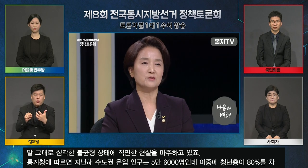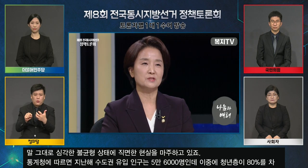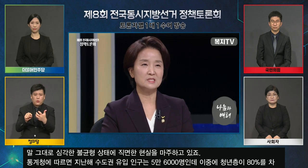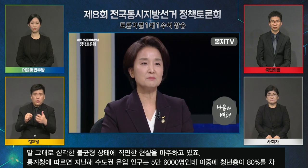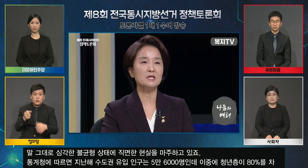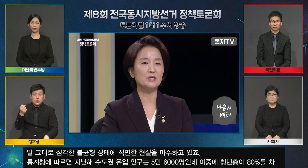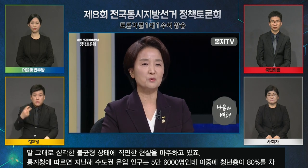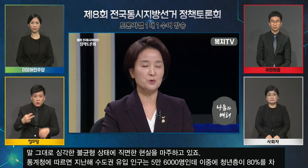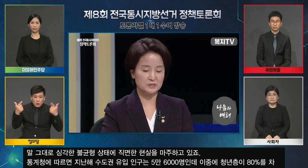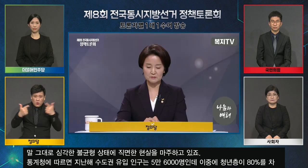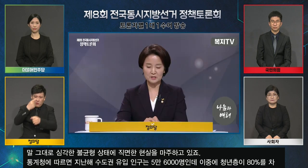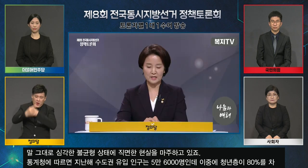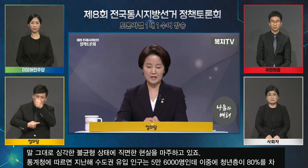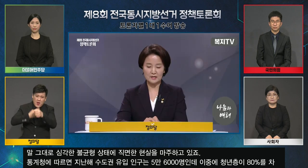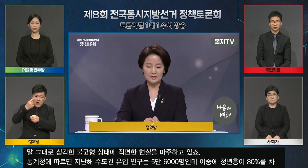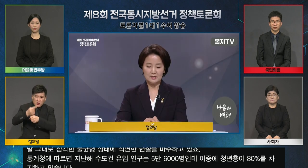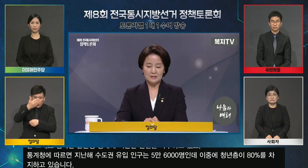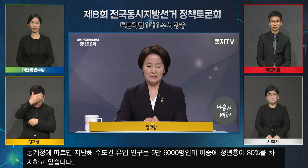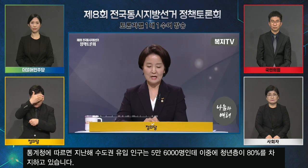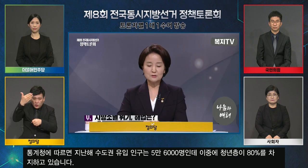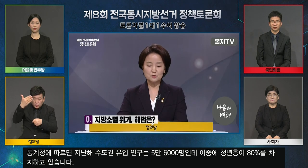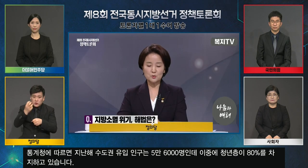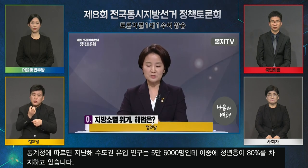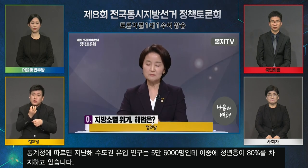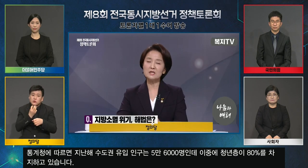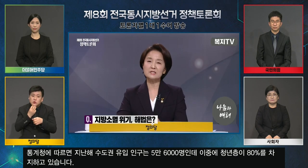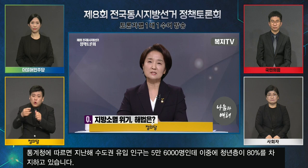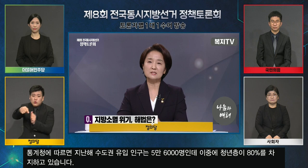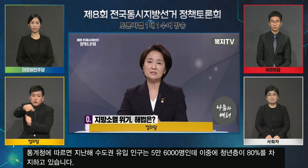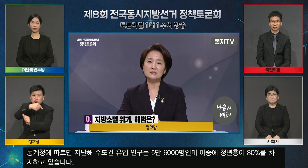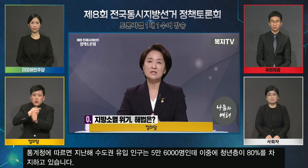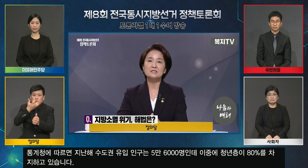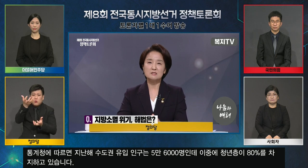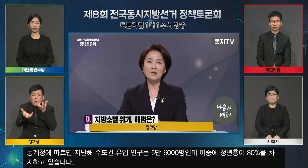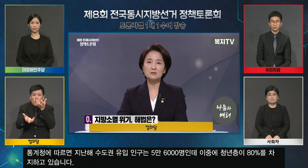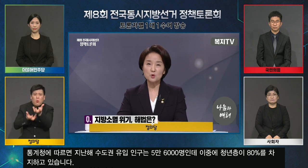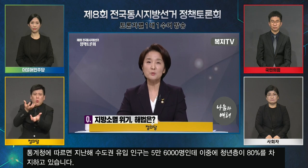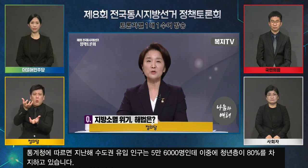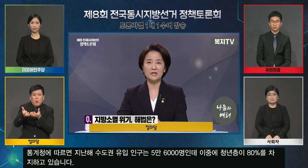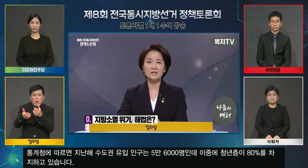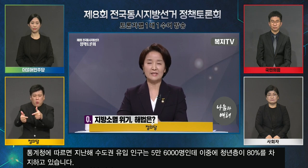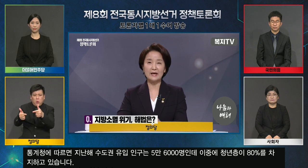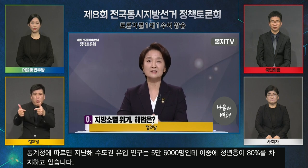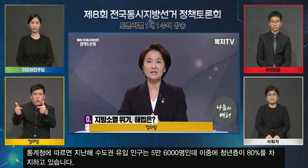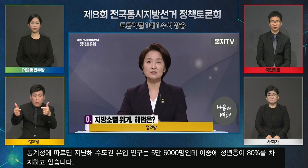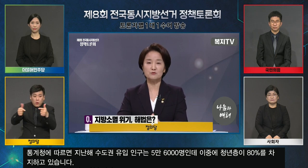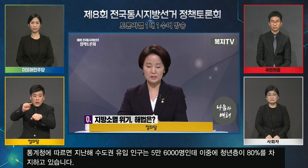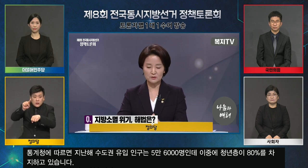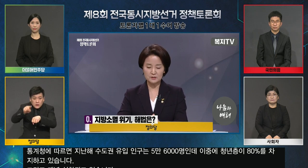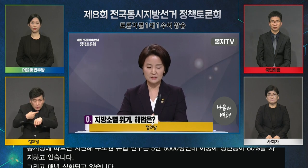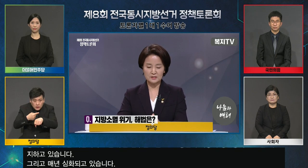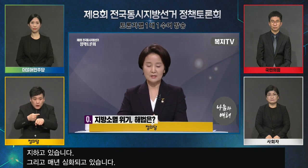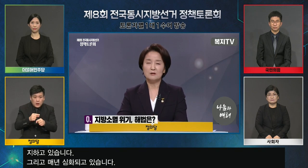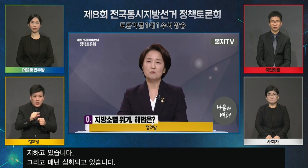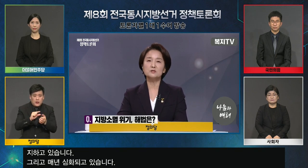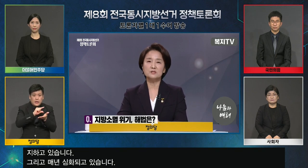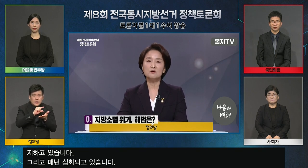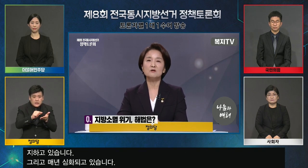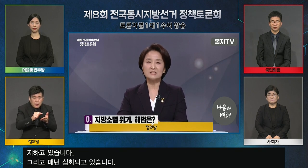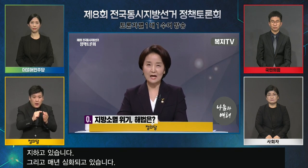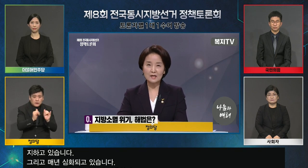매년 심화되고 있습니다. 갈수록 심화되는 지방 소멸에 대응하기 위해서는